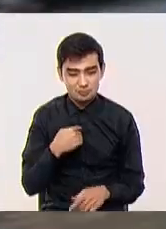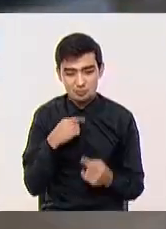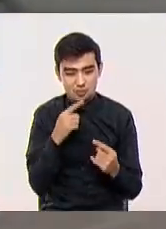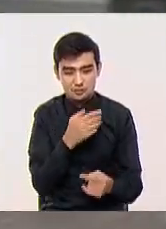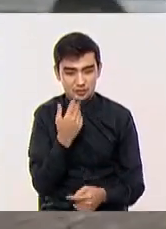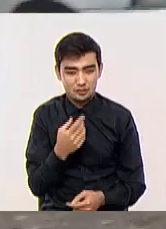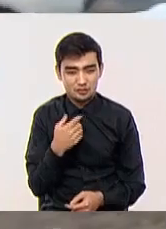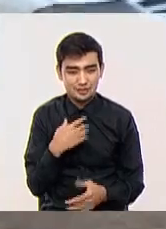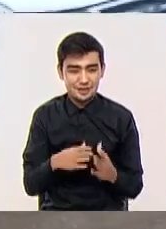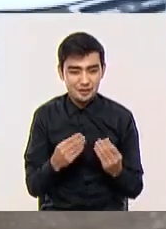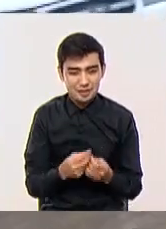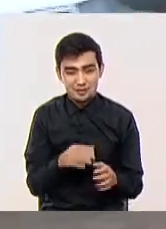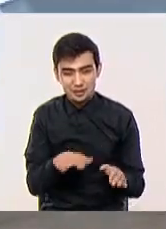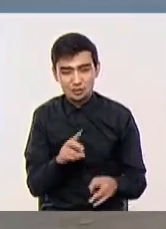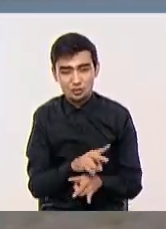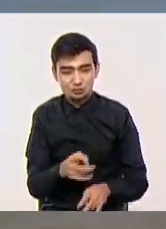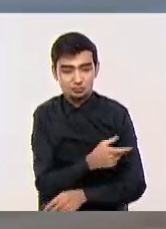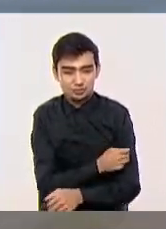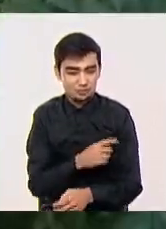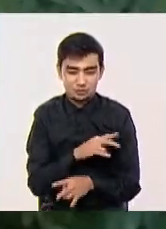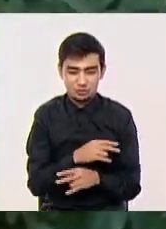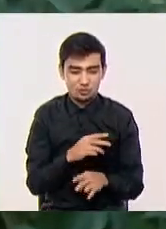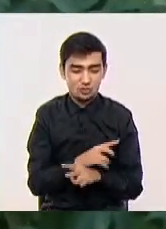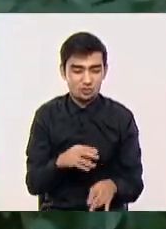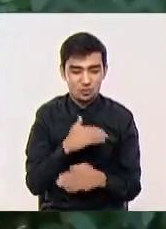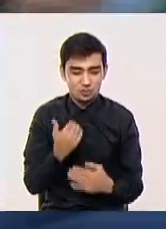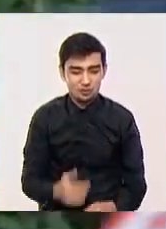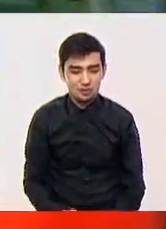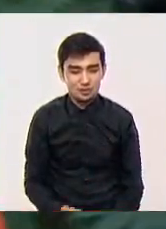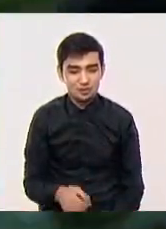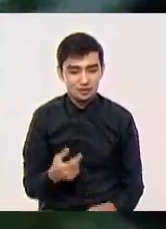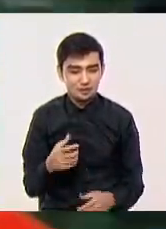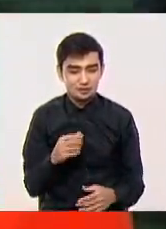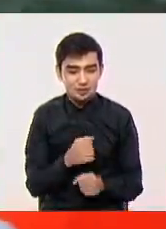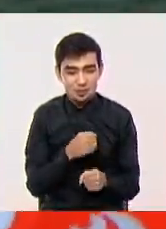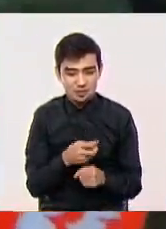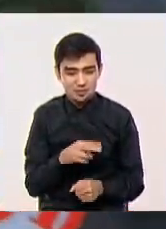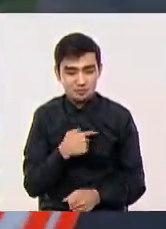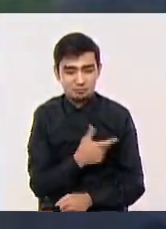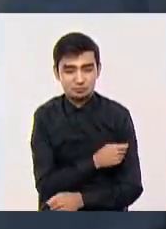Семья балашқан ұшқым алмады, алғыс кеме ішқайсын. Аламын. Жұмыс үшін.